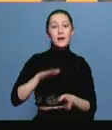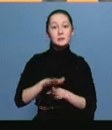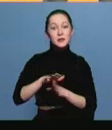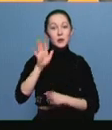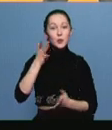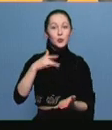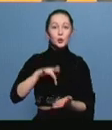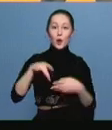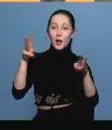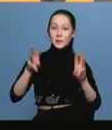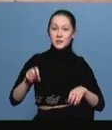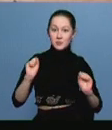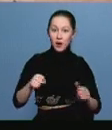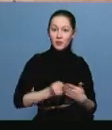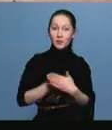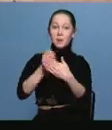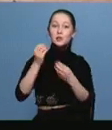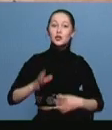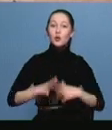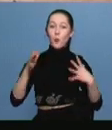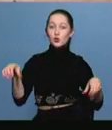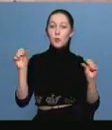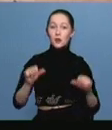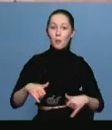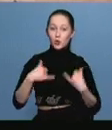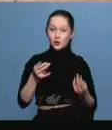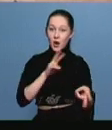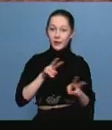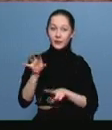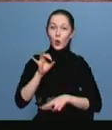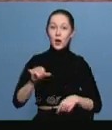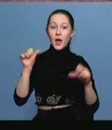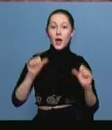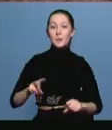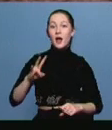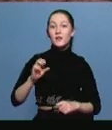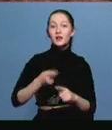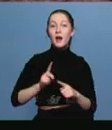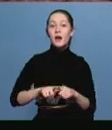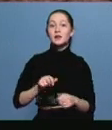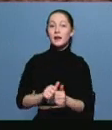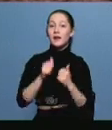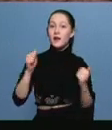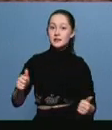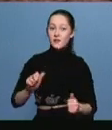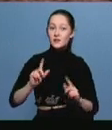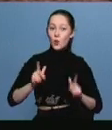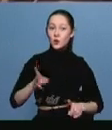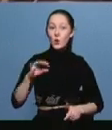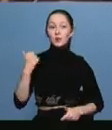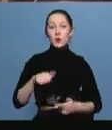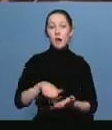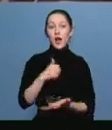город. Администрация смогла добиться больших полномочий для контроля, в том числе и право разрыва соглашения в одностороннем порядке. Но самое главное, во